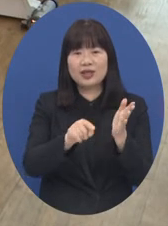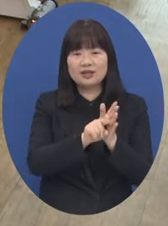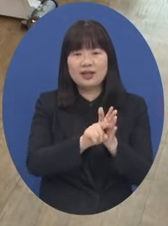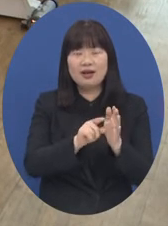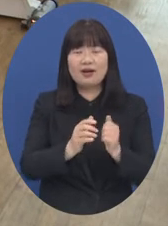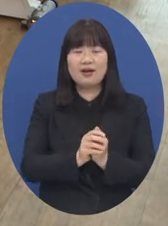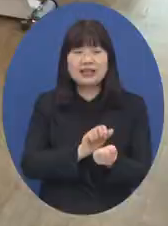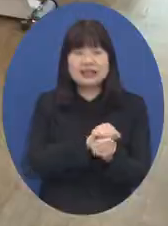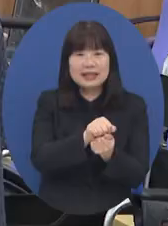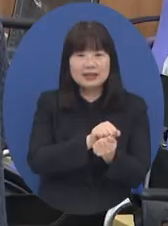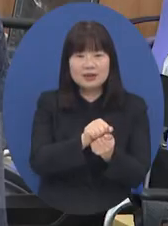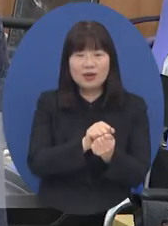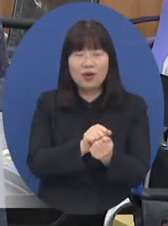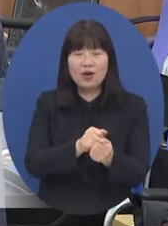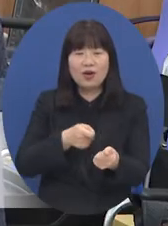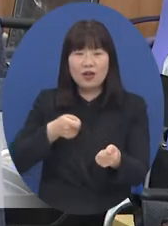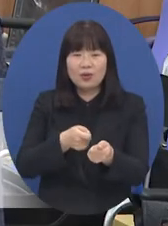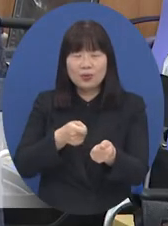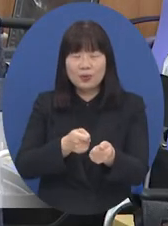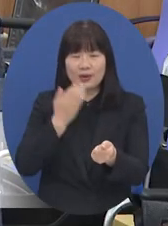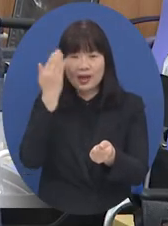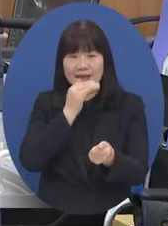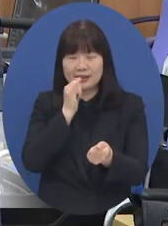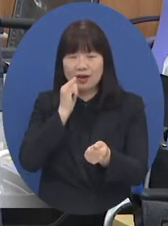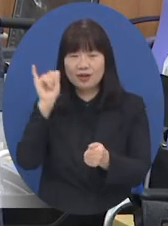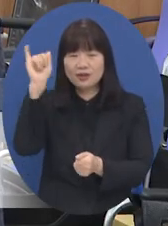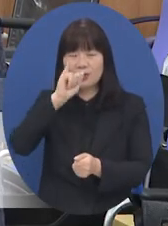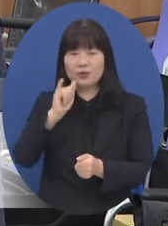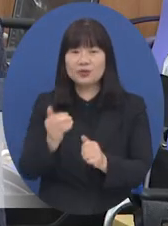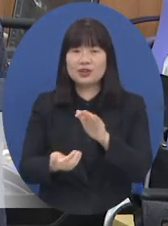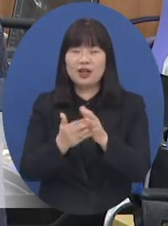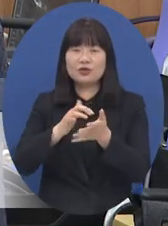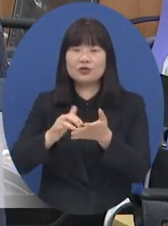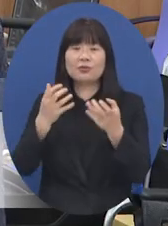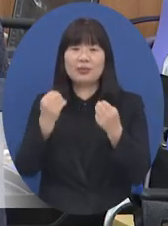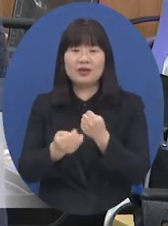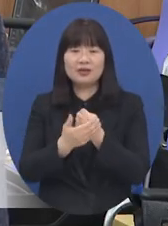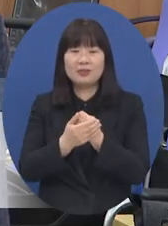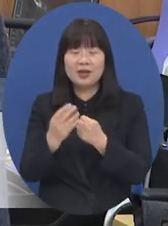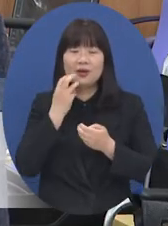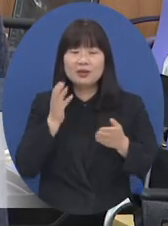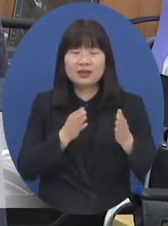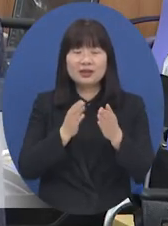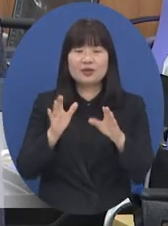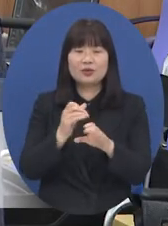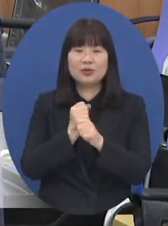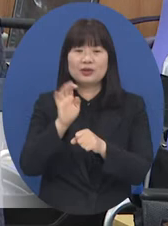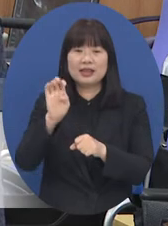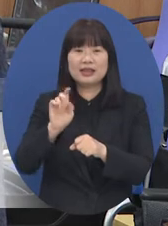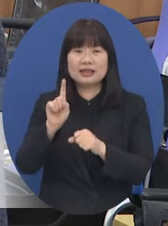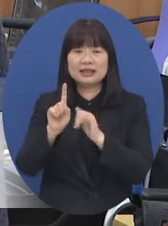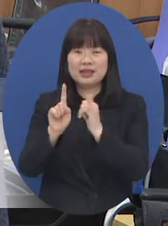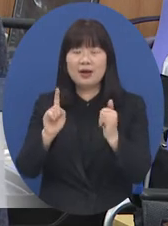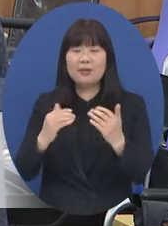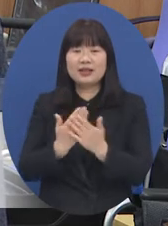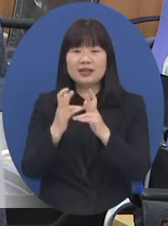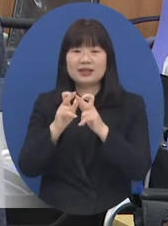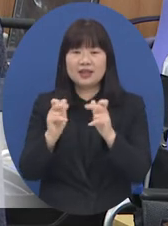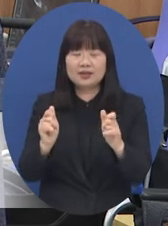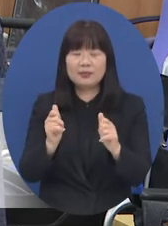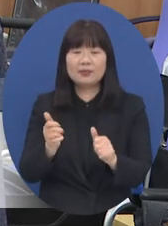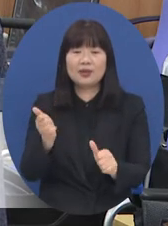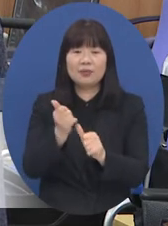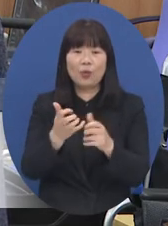서비스를 담당합니다. 전국 최대 규모로서 경기도는 총 41명의 발달장애인 보조기기